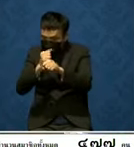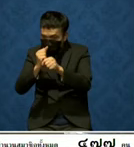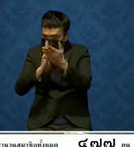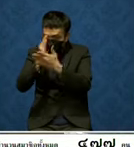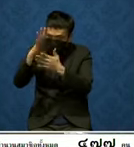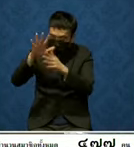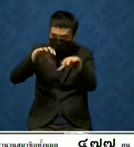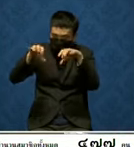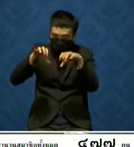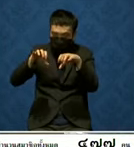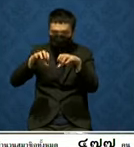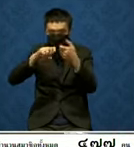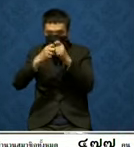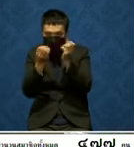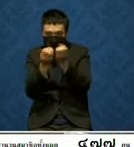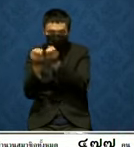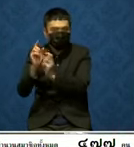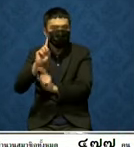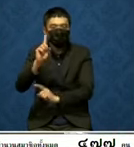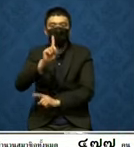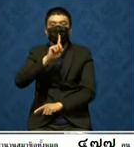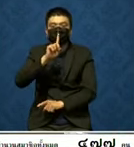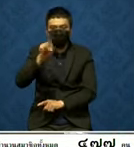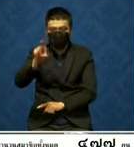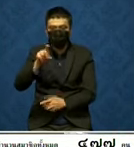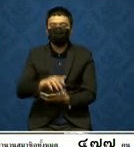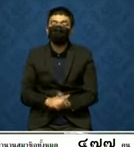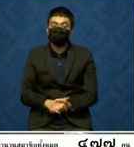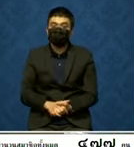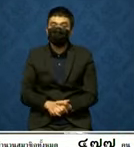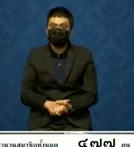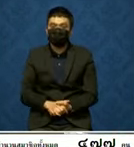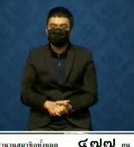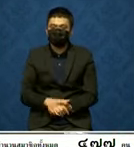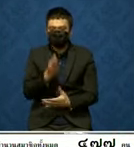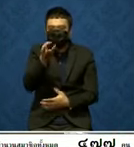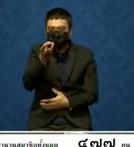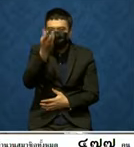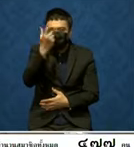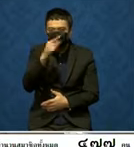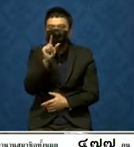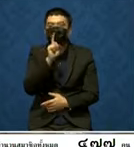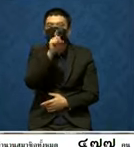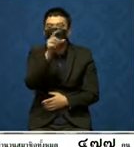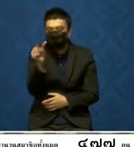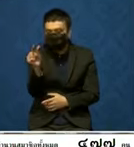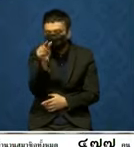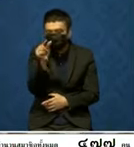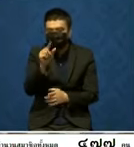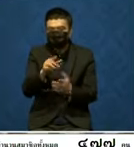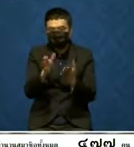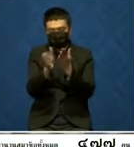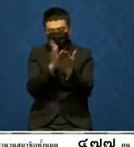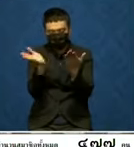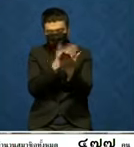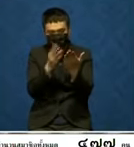จะเสียหายกรอบงบประมาณของชาติในอนาคตนะครับอีกนิดเดียวสั้นๆนะครับท่านประธานครับในหนังสือรายง